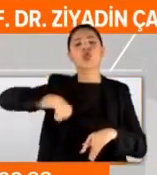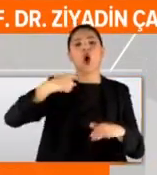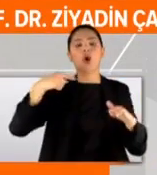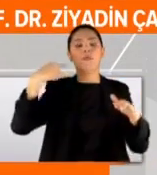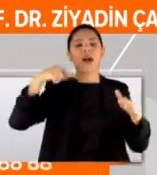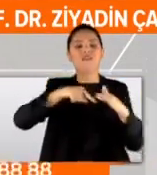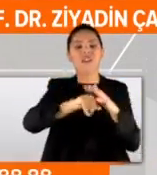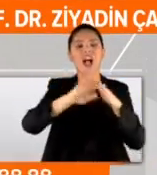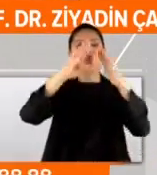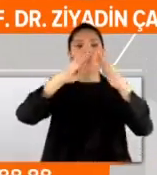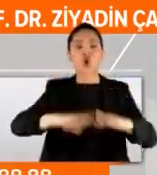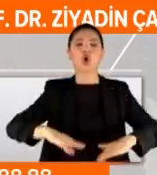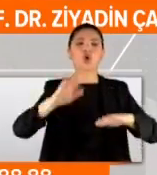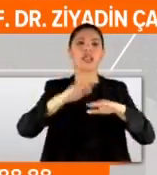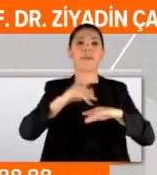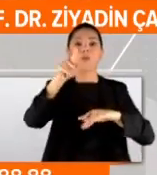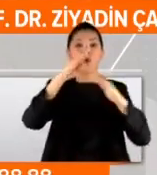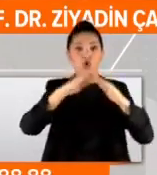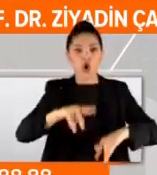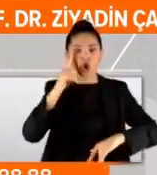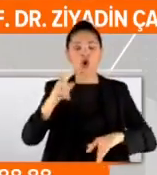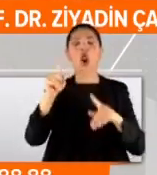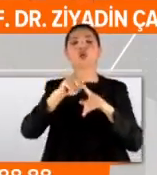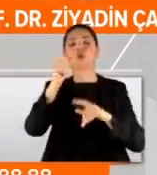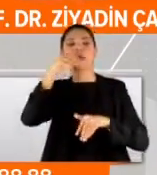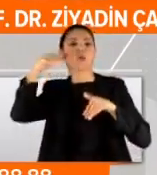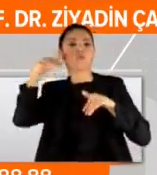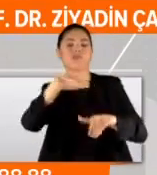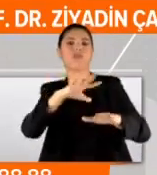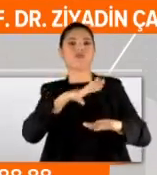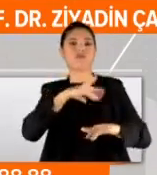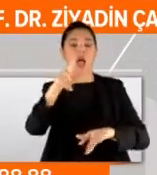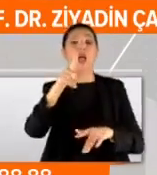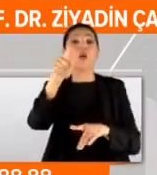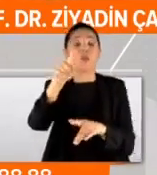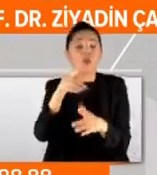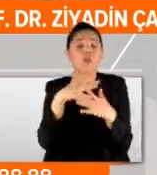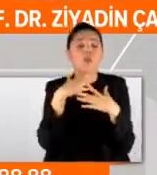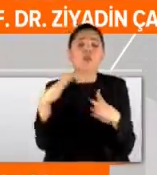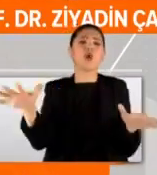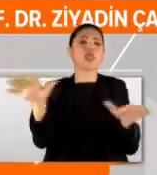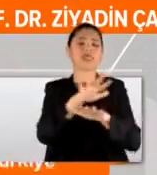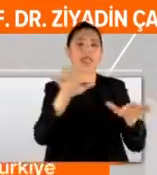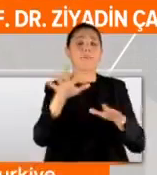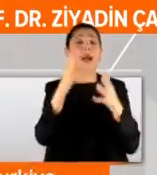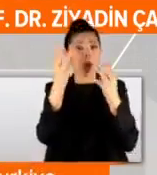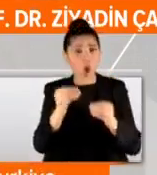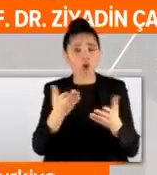çöküntü oluşturuyorlar. Bu çöküntünden dolayı da tsunami meydana geliyor. Dolayısıyla böyle bir büyük deprem meydana